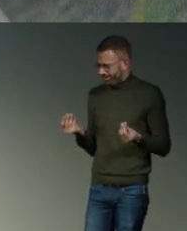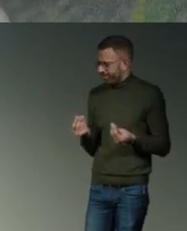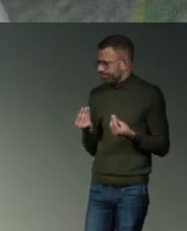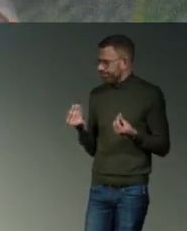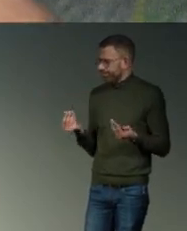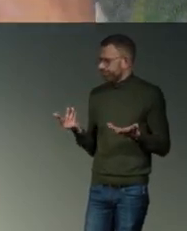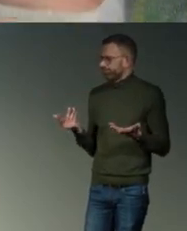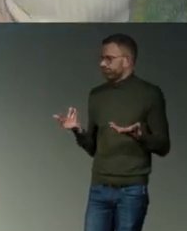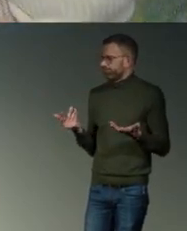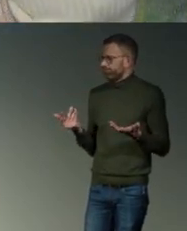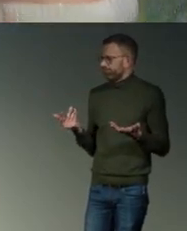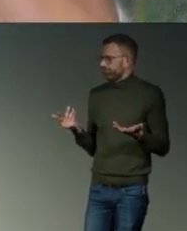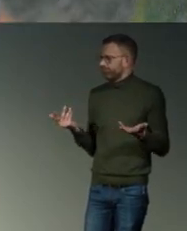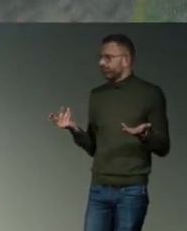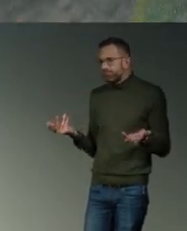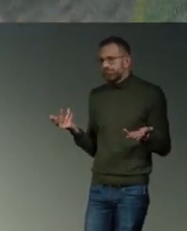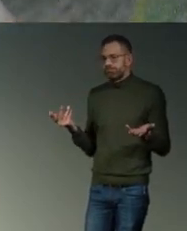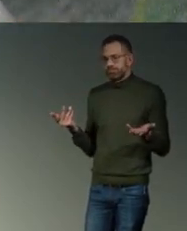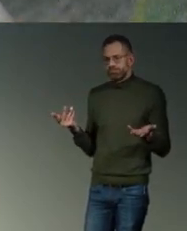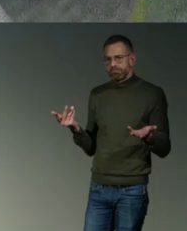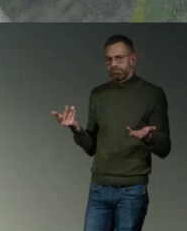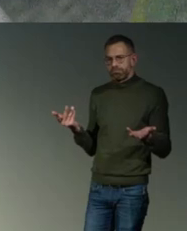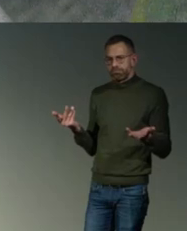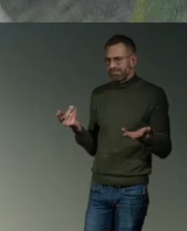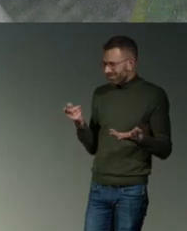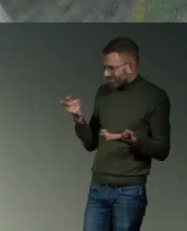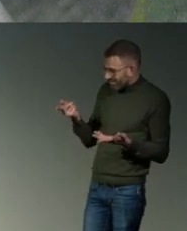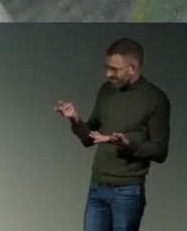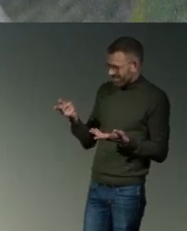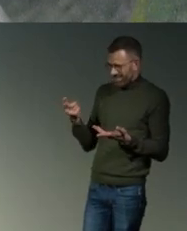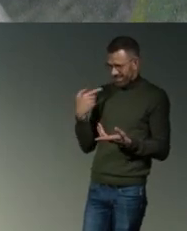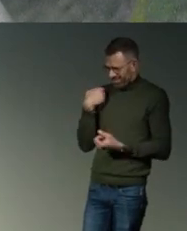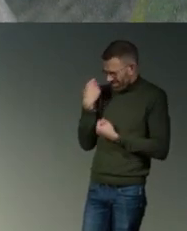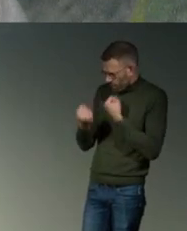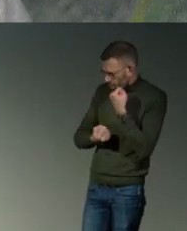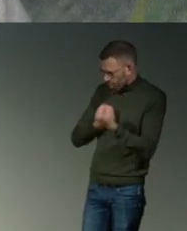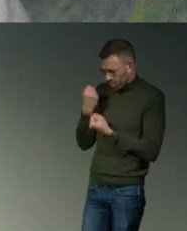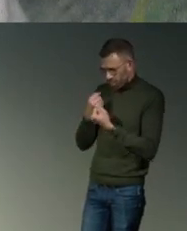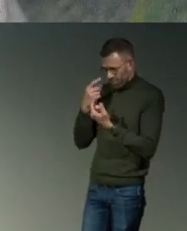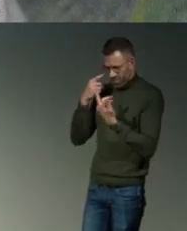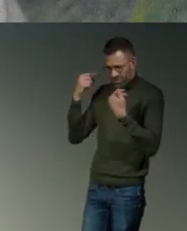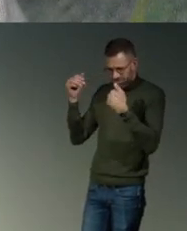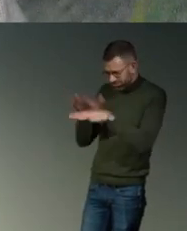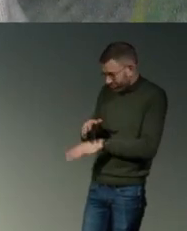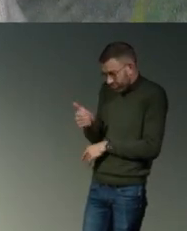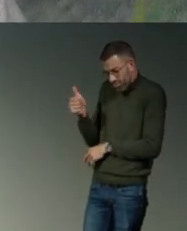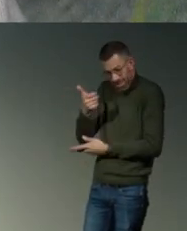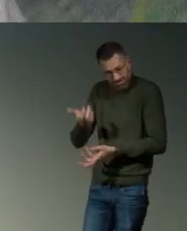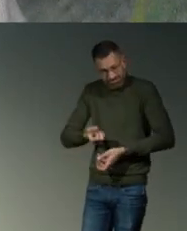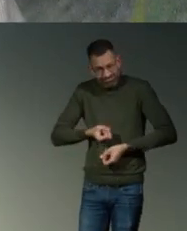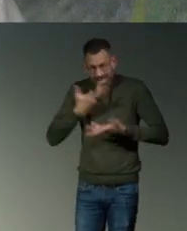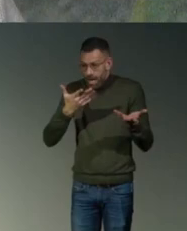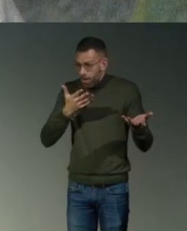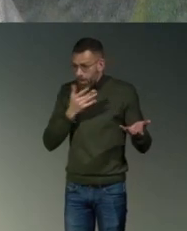fait, quand on parle d'une souffrance indicible, on ne peut pas faire de la